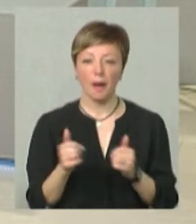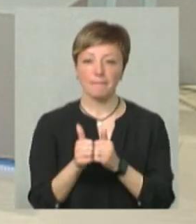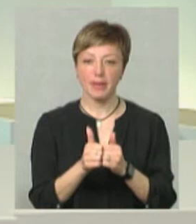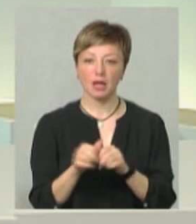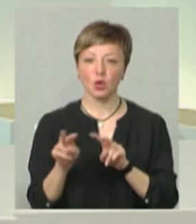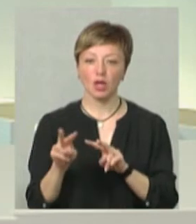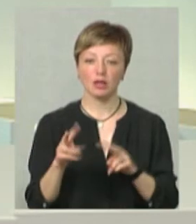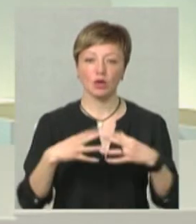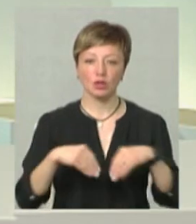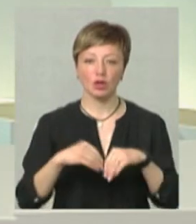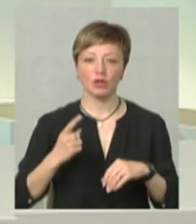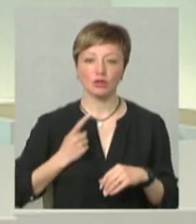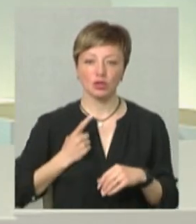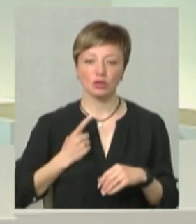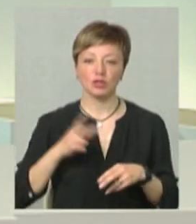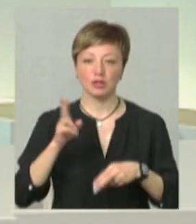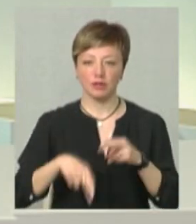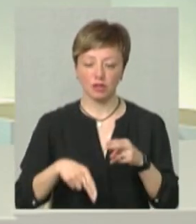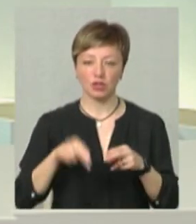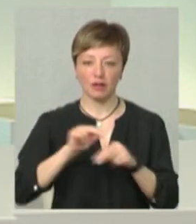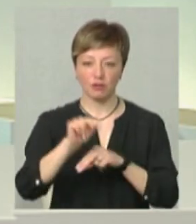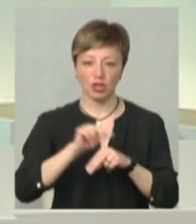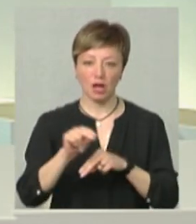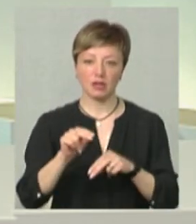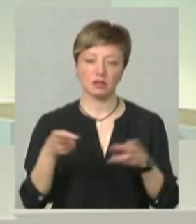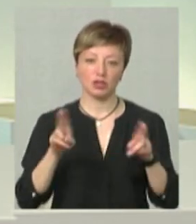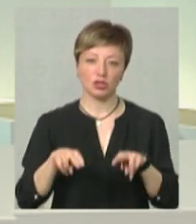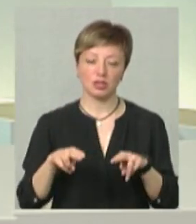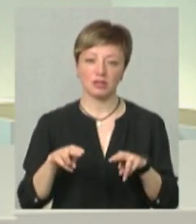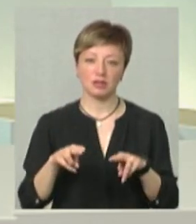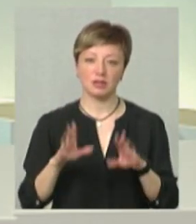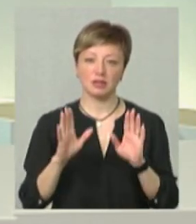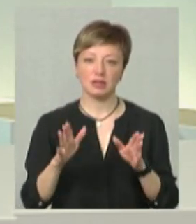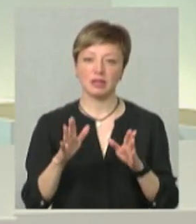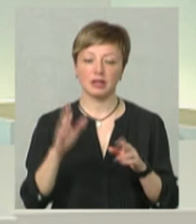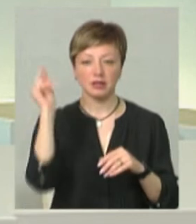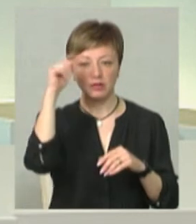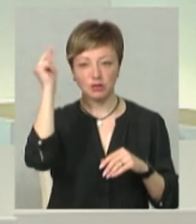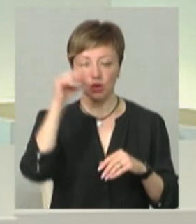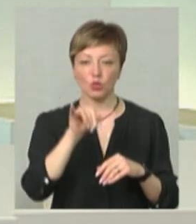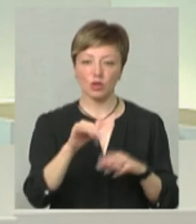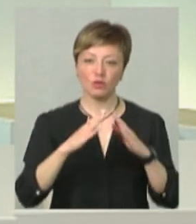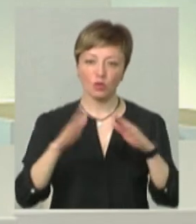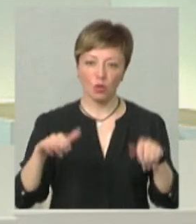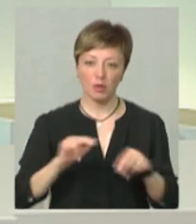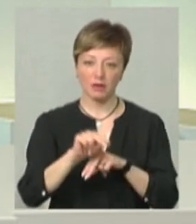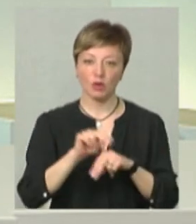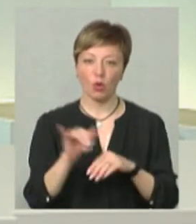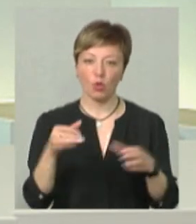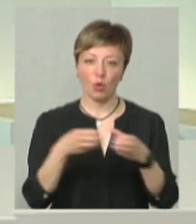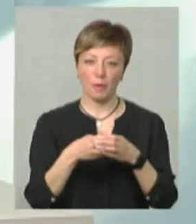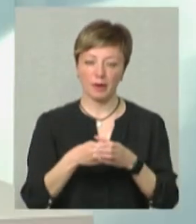родина очікує завершення навчання, а це у нас залишилися виїзні сесії, тобто у них вдома і у